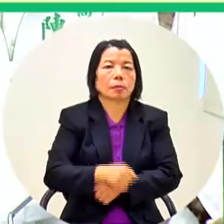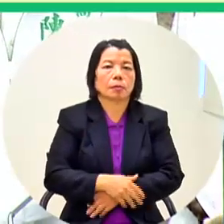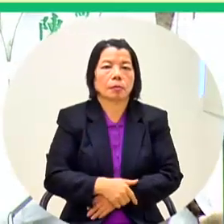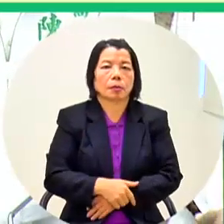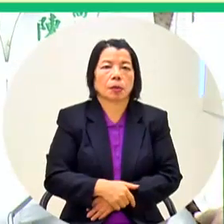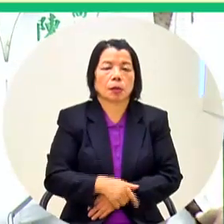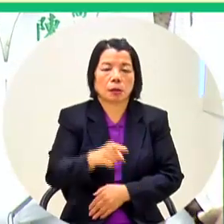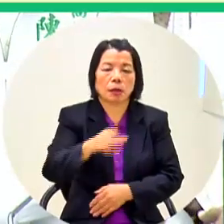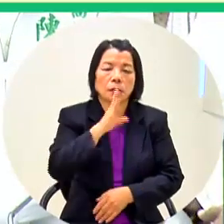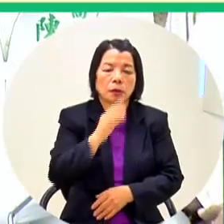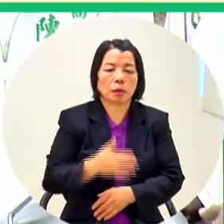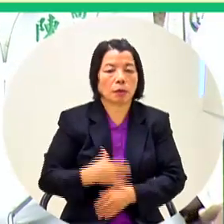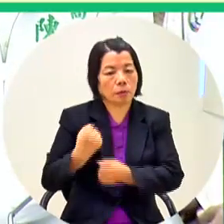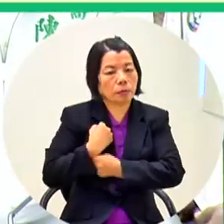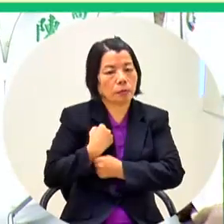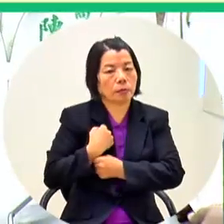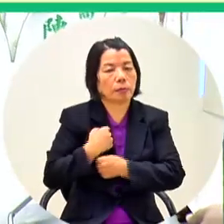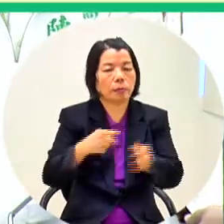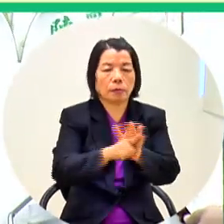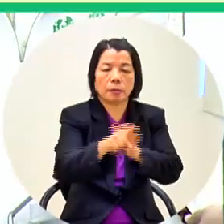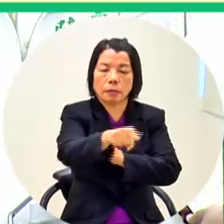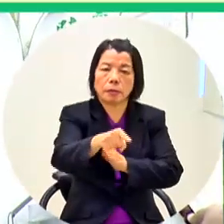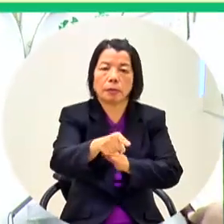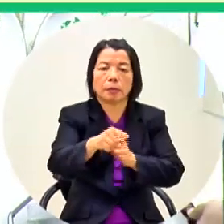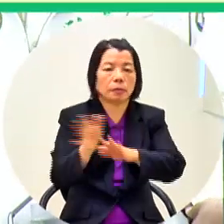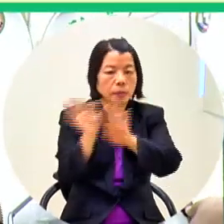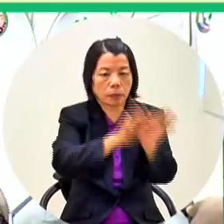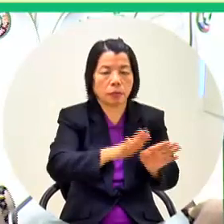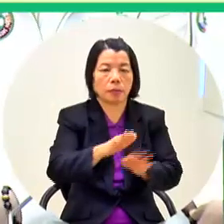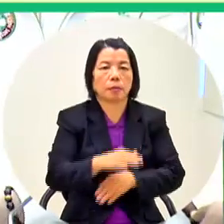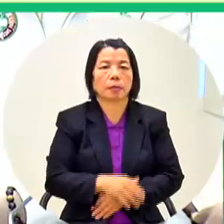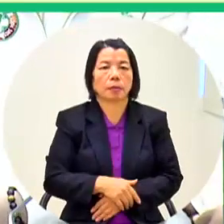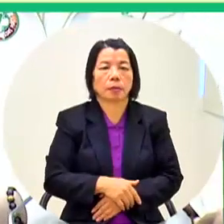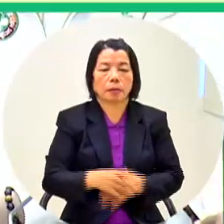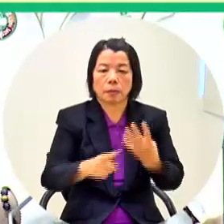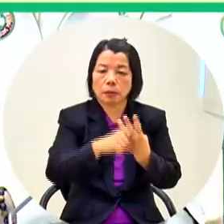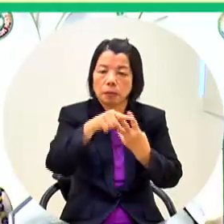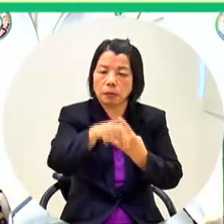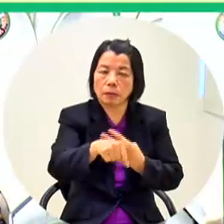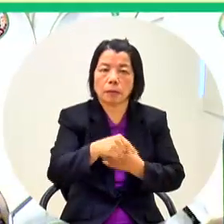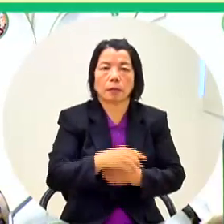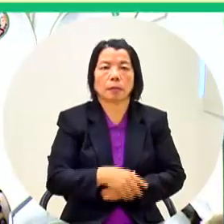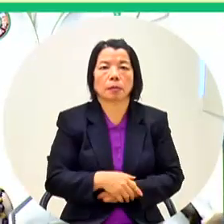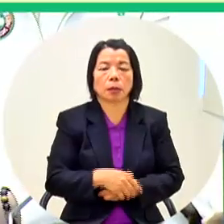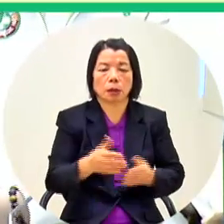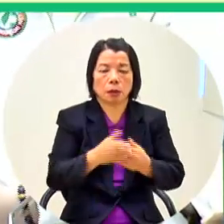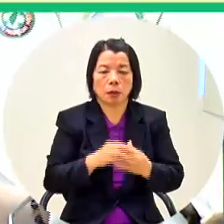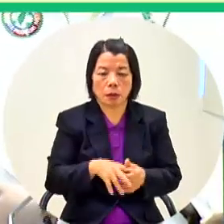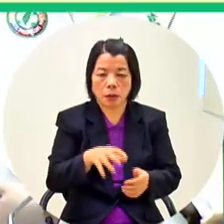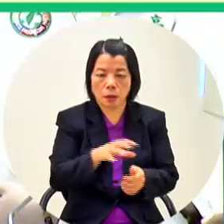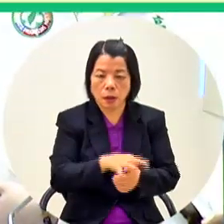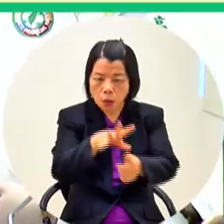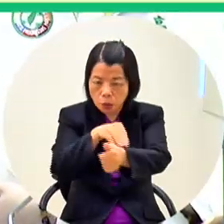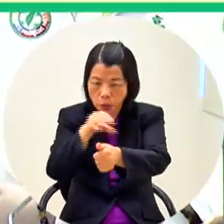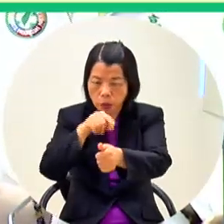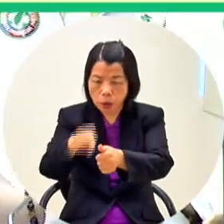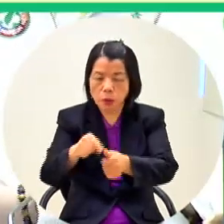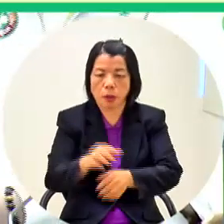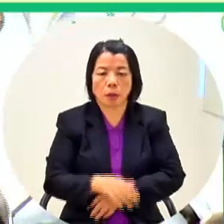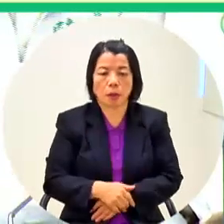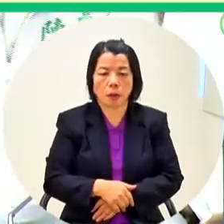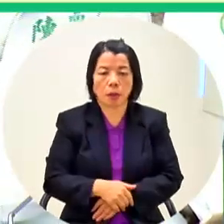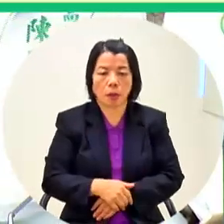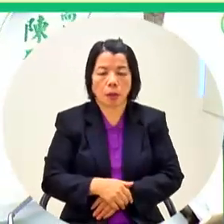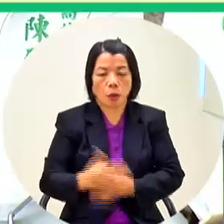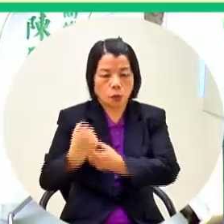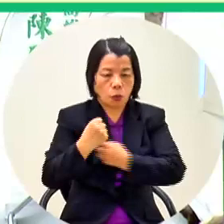这些是你兵推的演练。当你模拟所谓兵推，两军对峙，突发